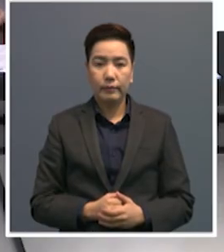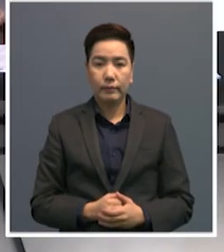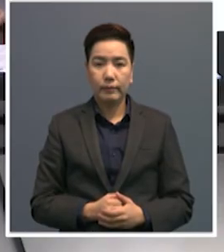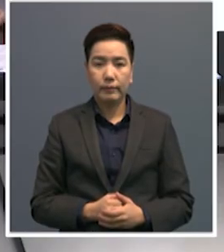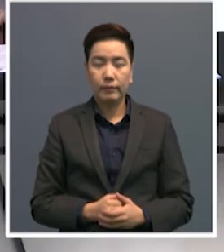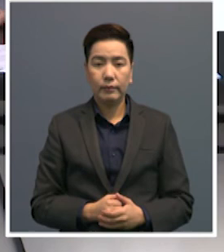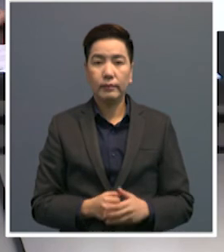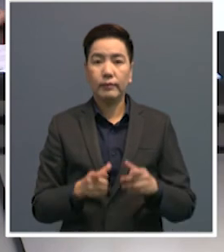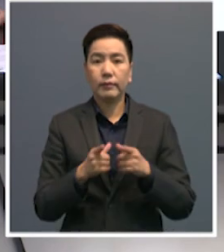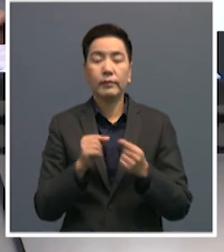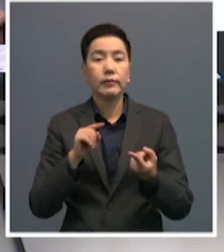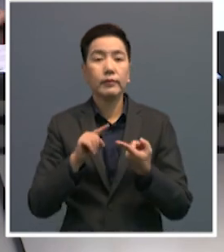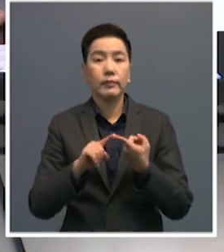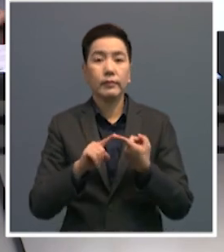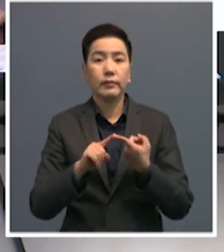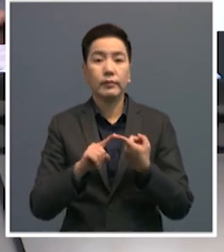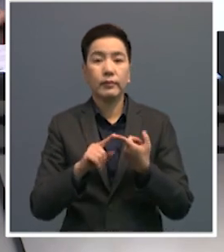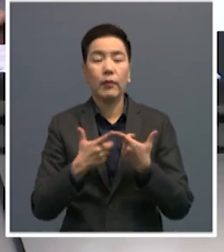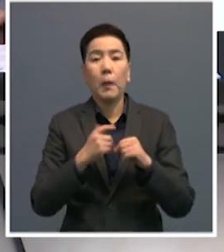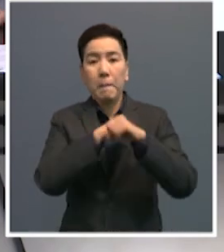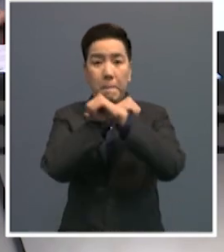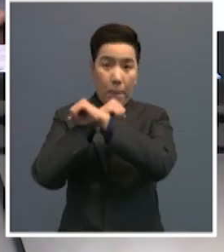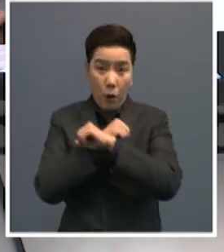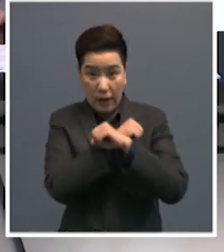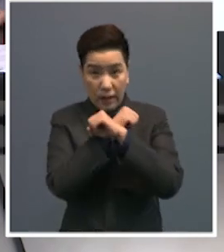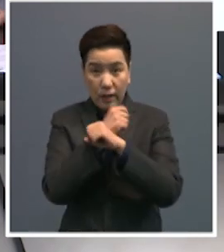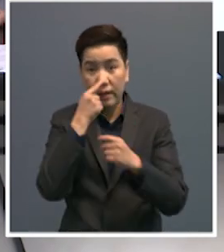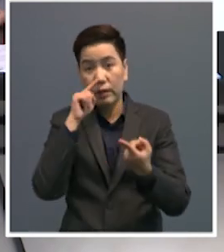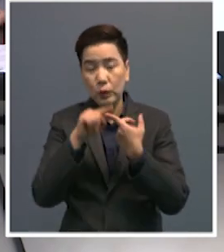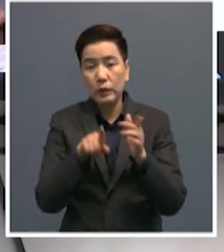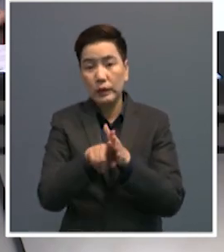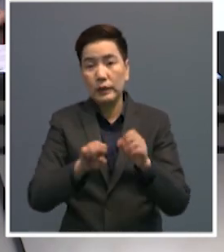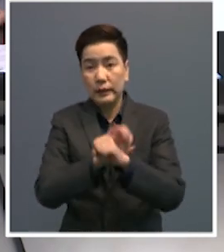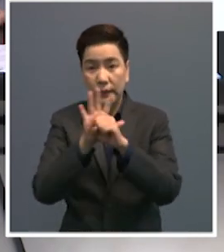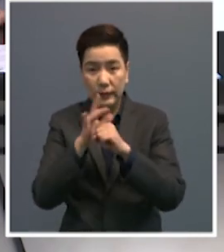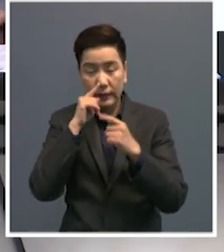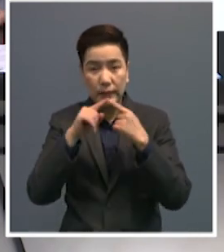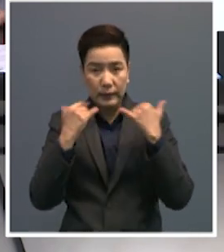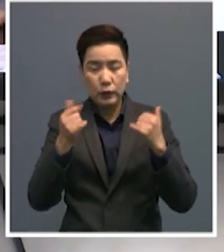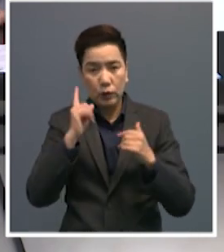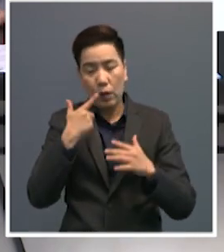ตั้งของการที่จะตั้งกัดสูงเนี่ยในเรื่องของโควิด 19ก็ยังคงต้องเดินหน้ากันต่อ